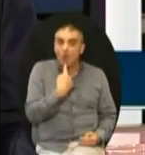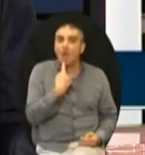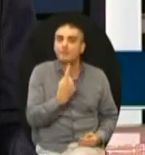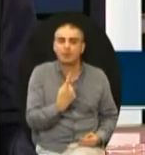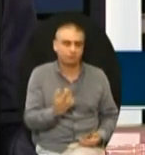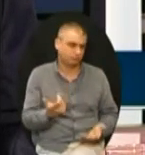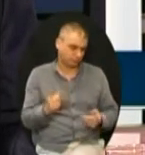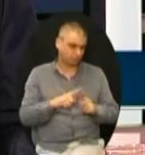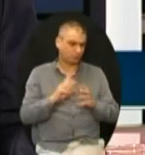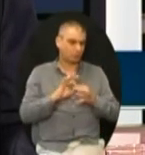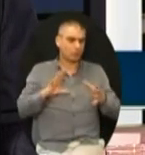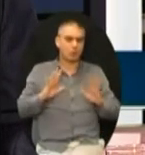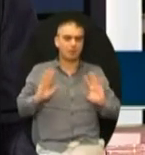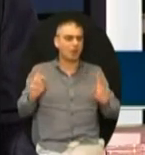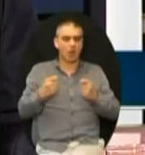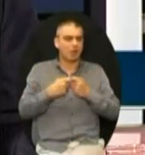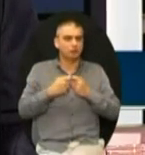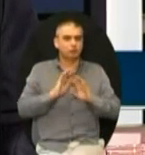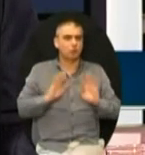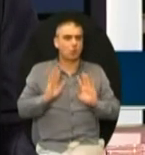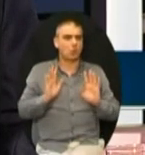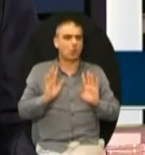היא בכלל מנותקת מאיזושהי אחיזה